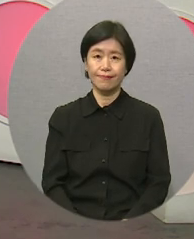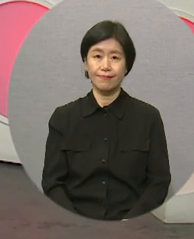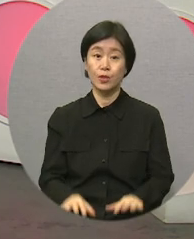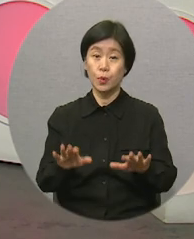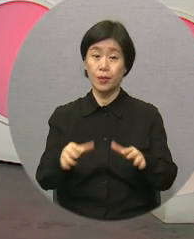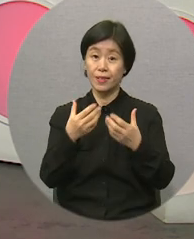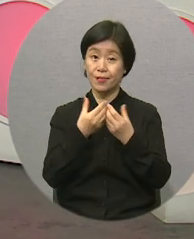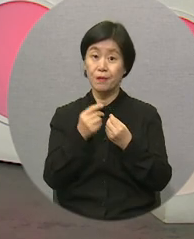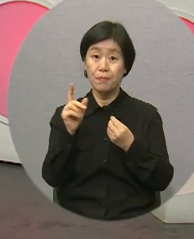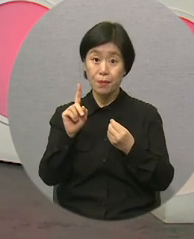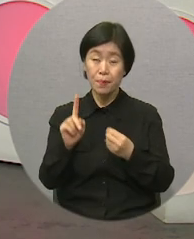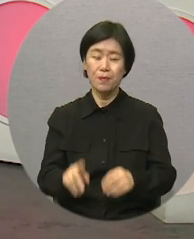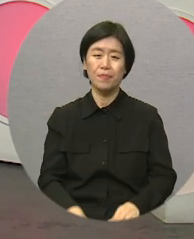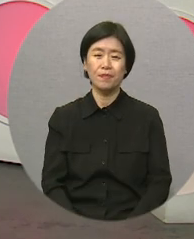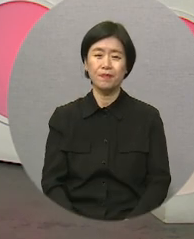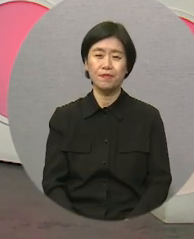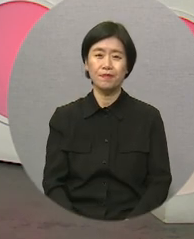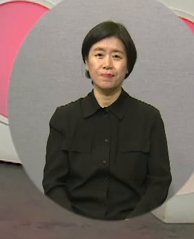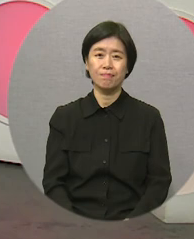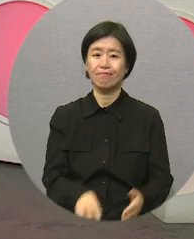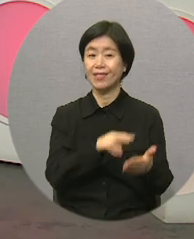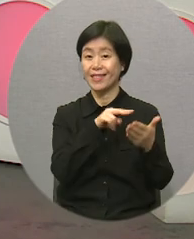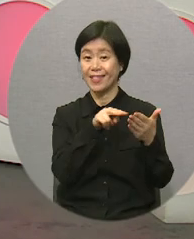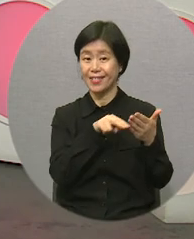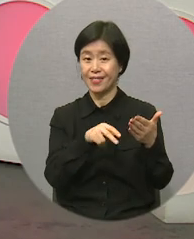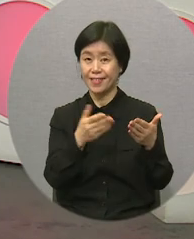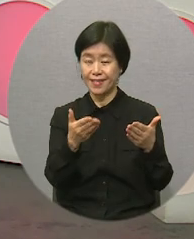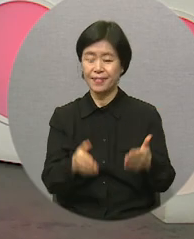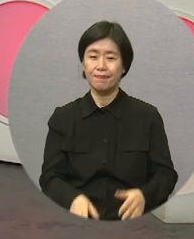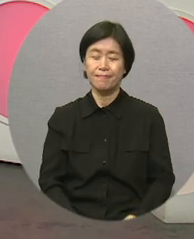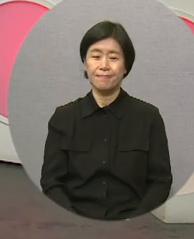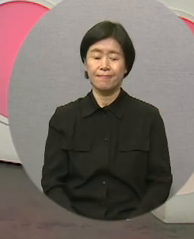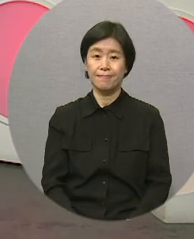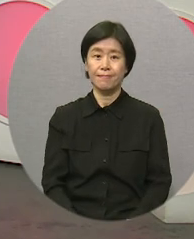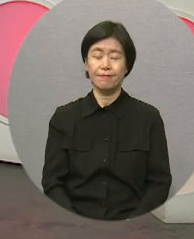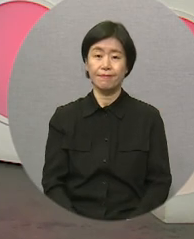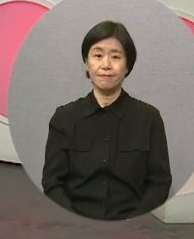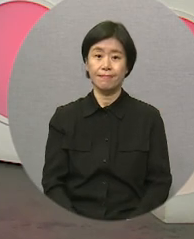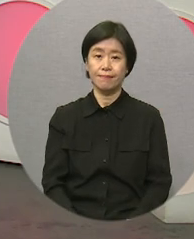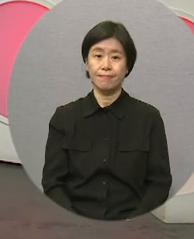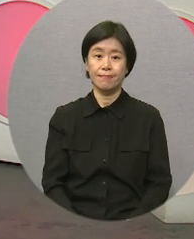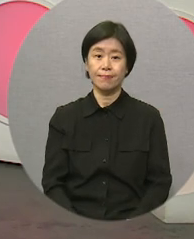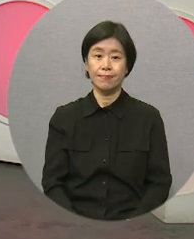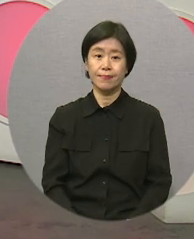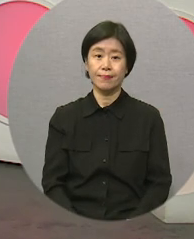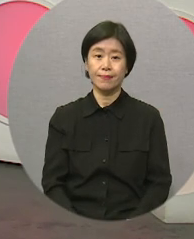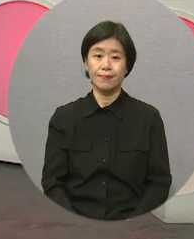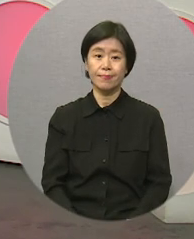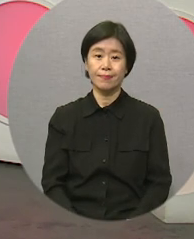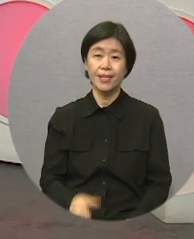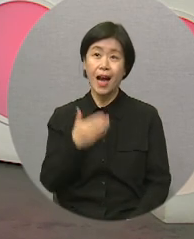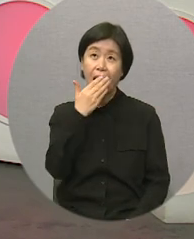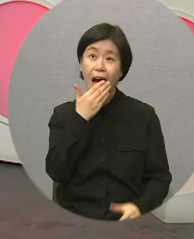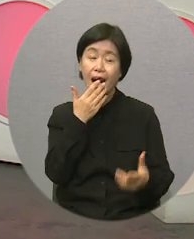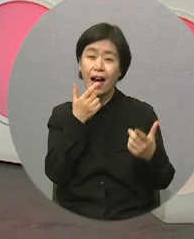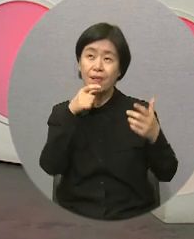사연이 저희를 또 가슴 뭉클하게 할지 네. 제가 소식 전해보겠습니다. 예. 단비 같은